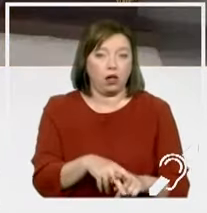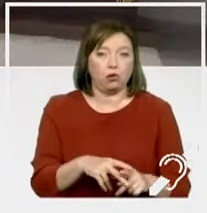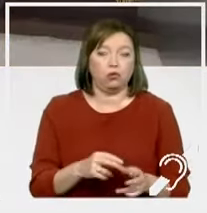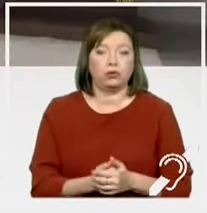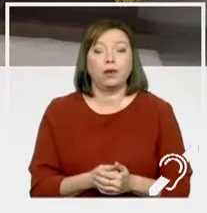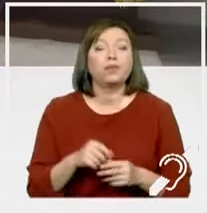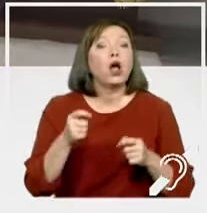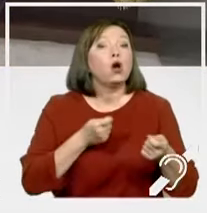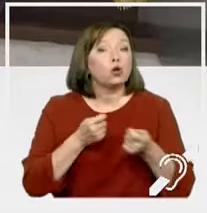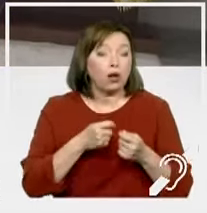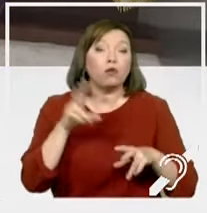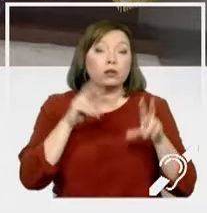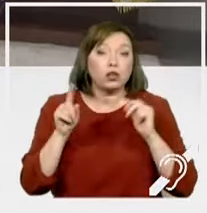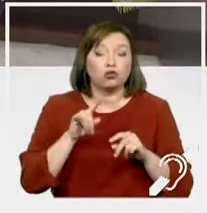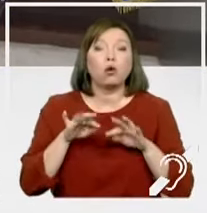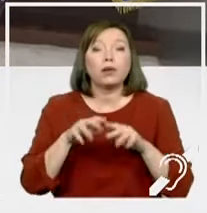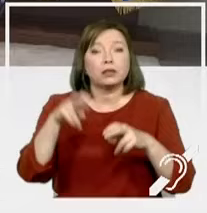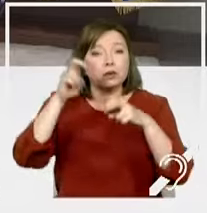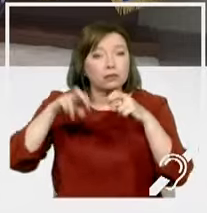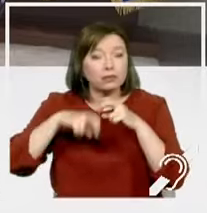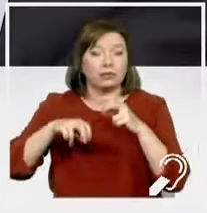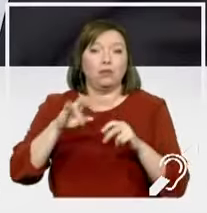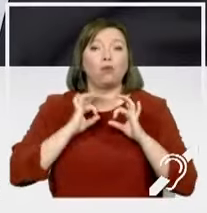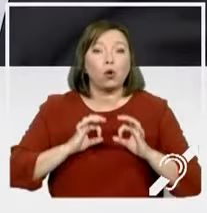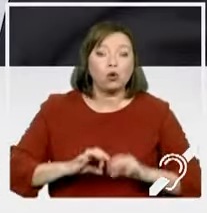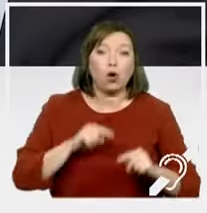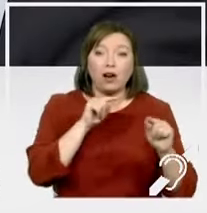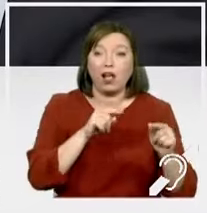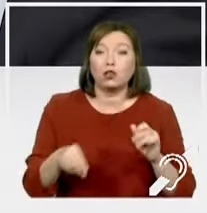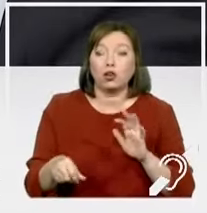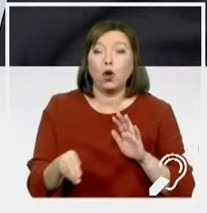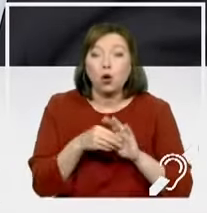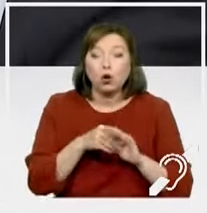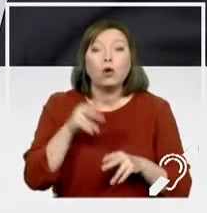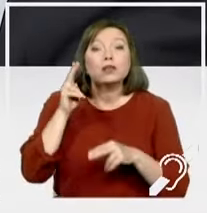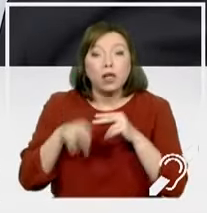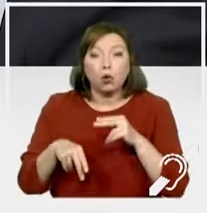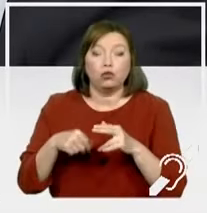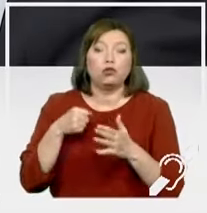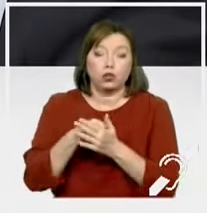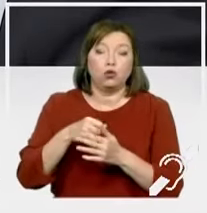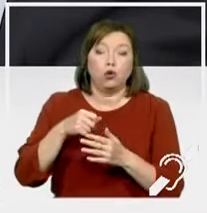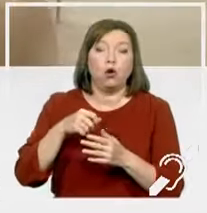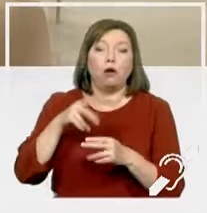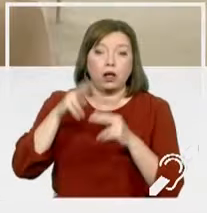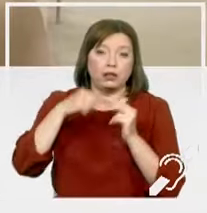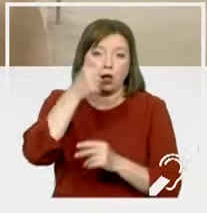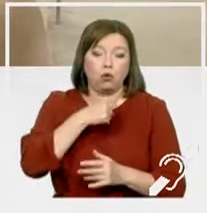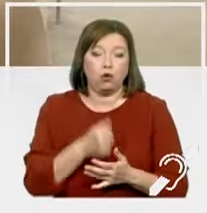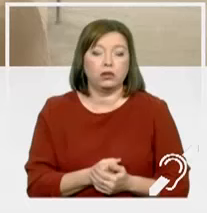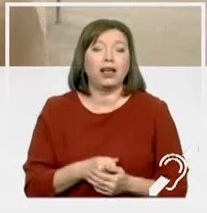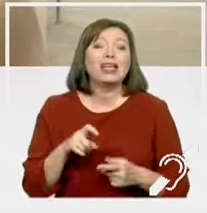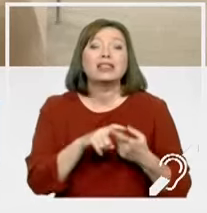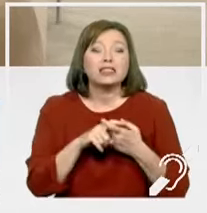paralel. Autoritățile speră că procesul de evaluare externă a procurorilor anticorupție să se încheie până la sfârșitul anului. Depinde și